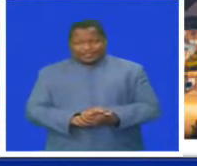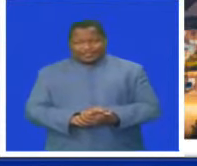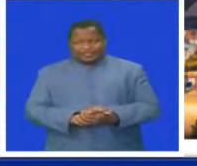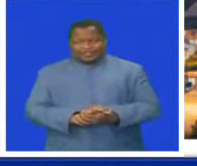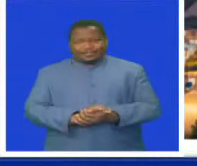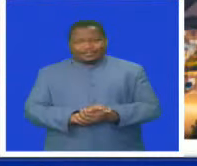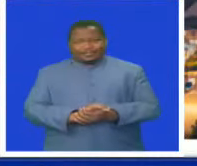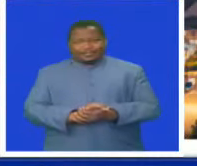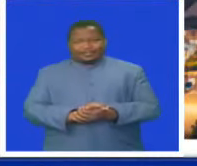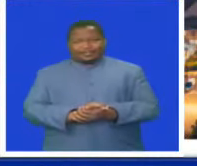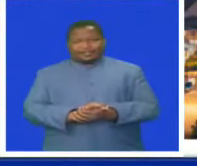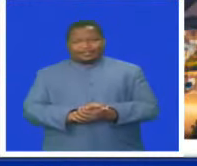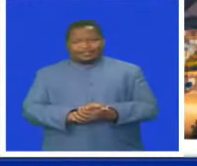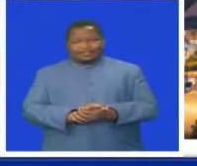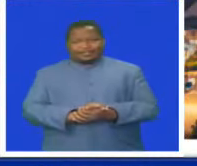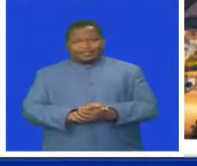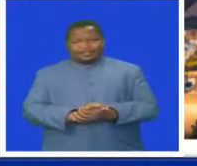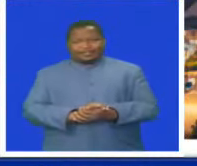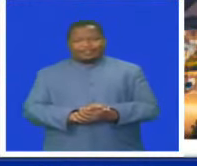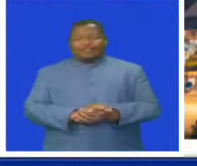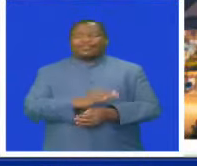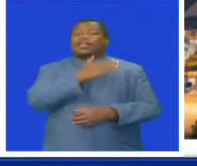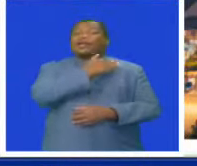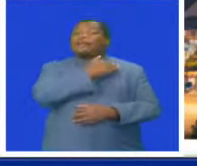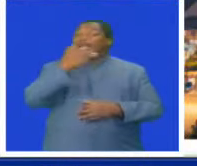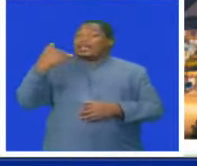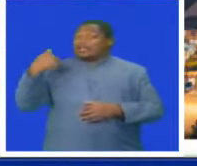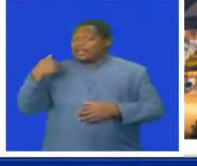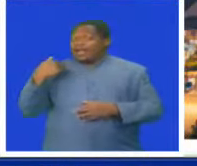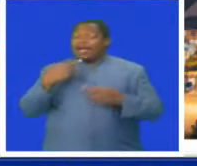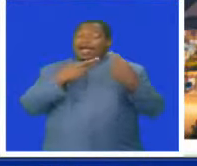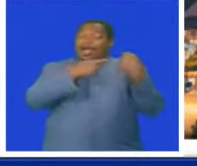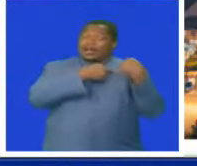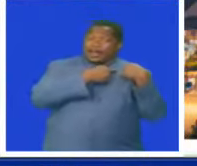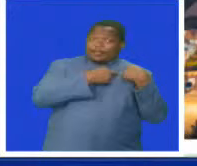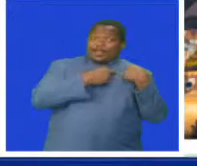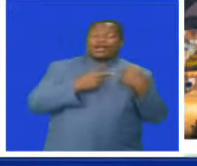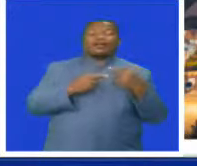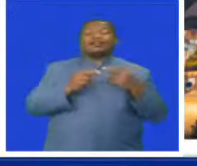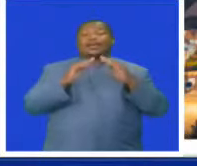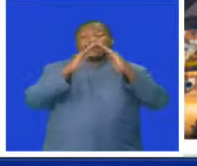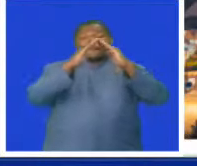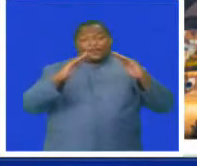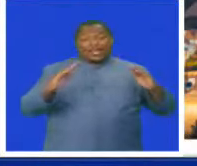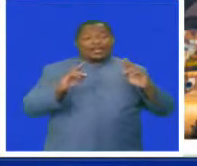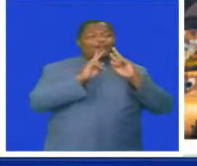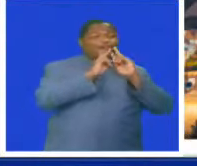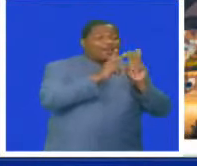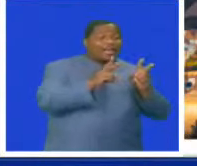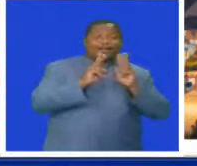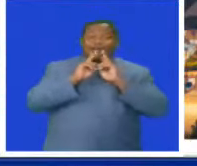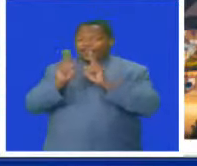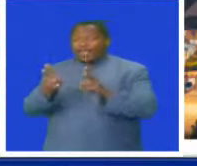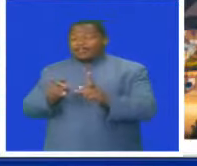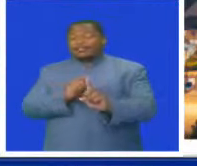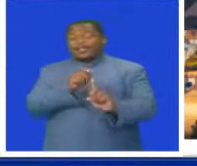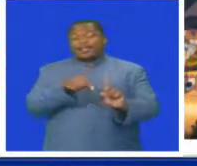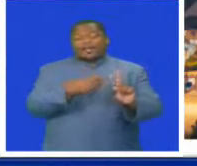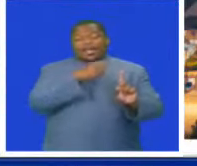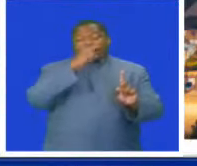Induna ete kuvakasha netindzaba temvelo Moses Vilakati ikhutsata eMaswati kutsi afake ticelo temali